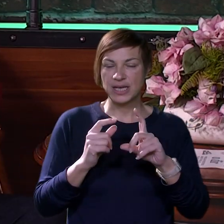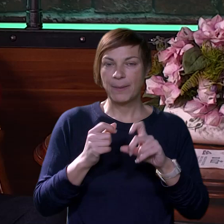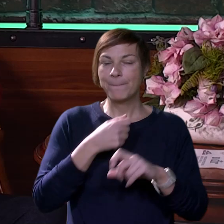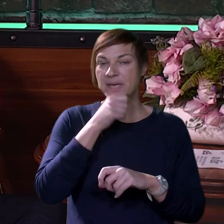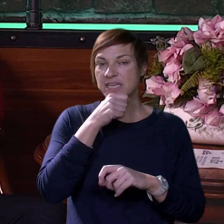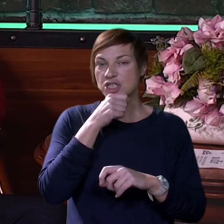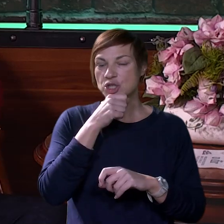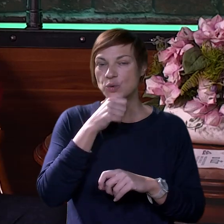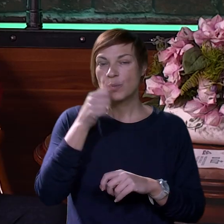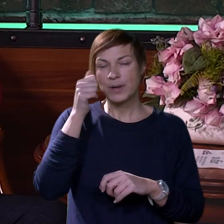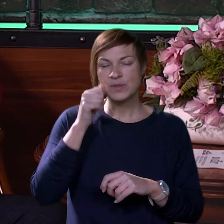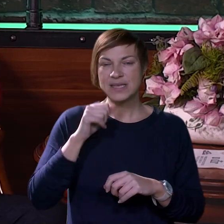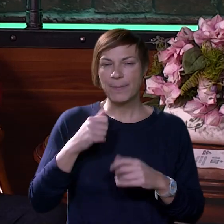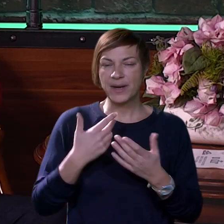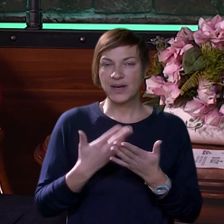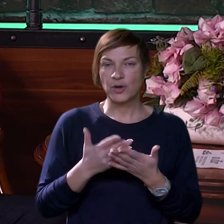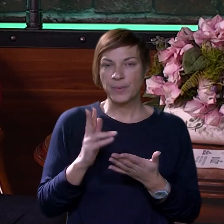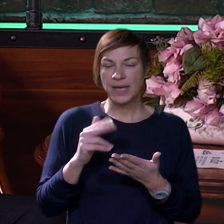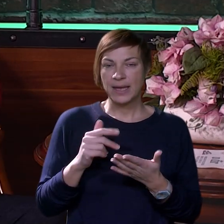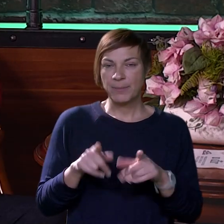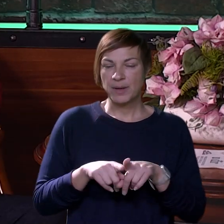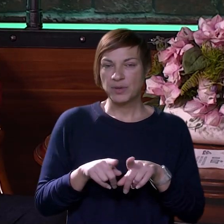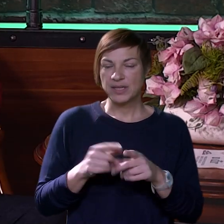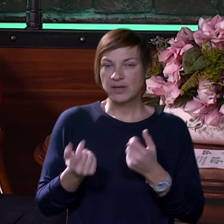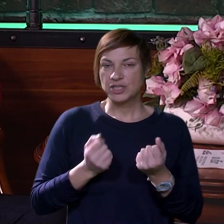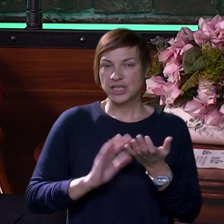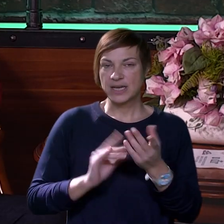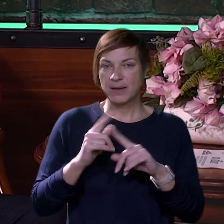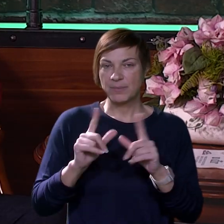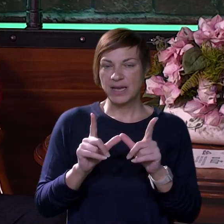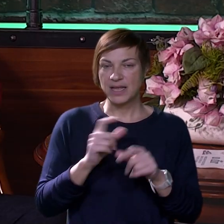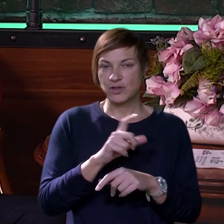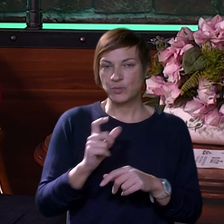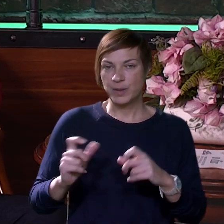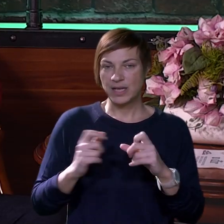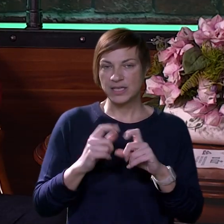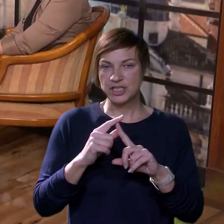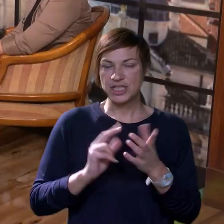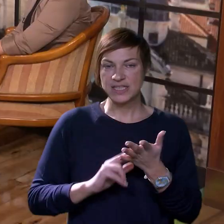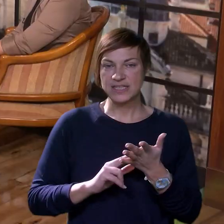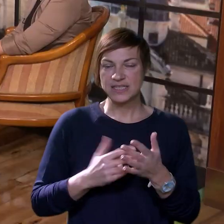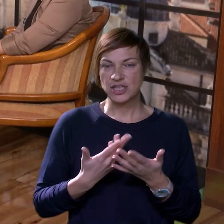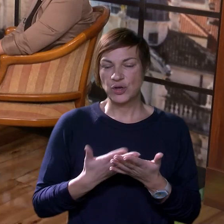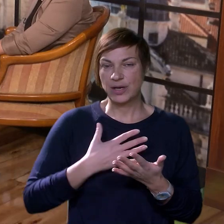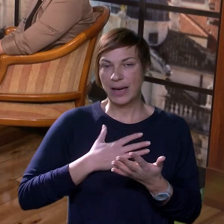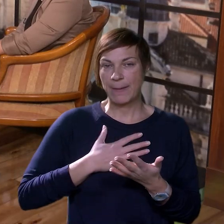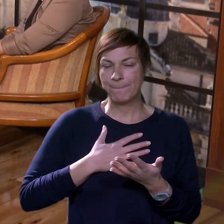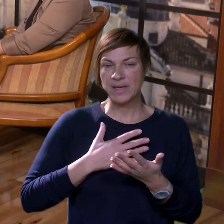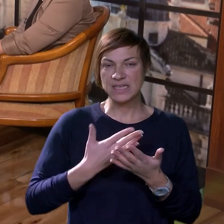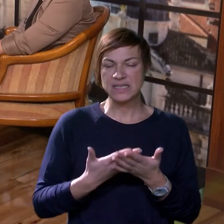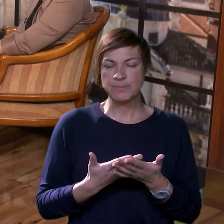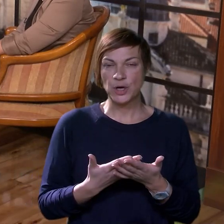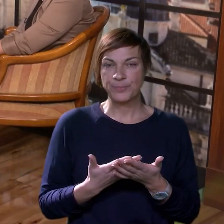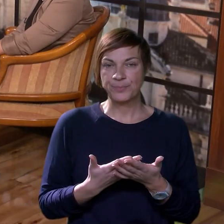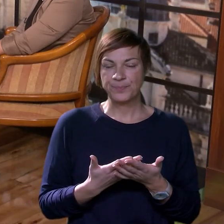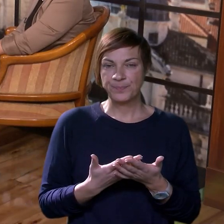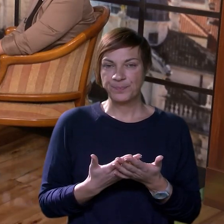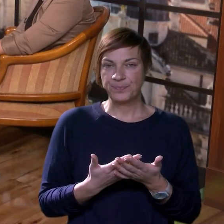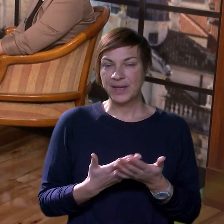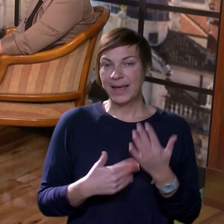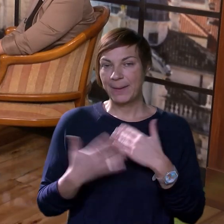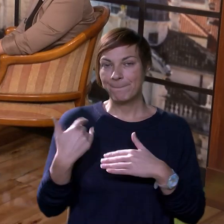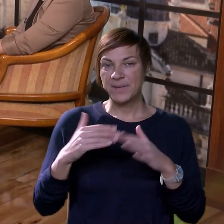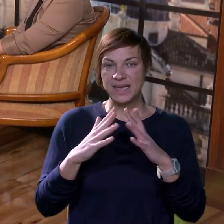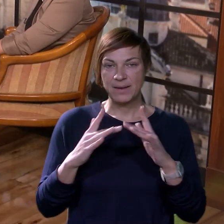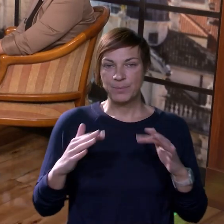Gruda, Župa je u Srebrenome. Imamo također akciju na Mljetu, Pelješa 100 kuna. Tako da smo mi upravo